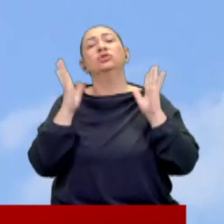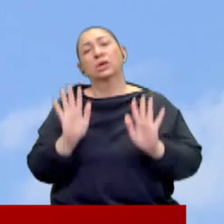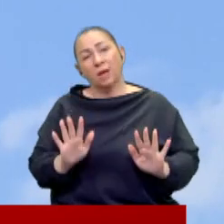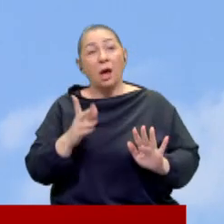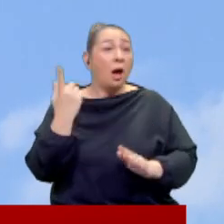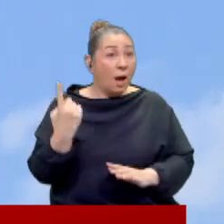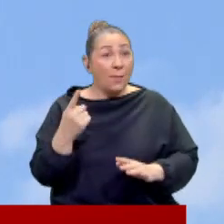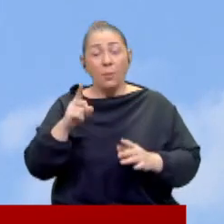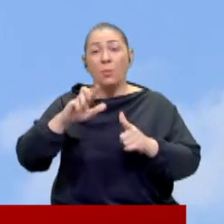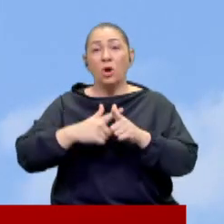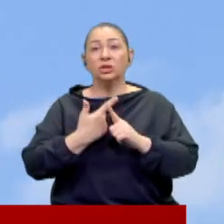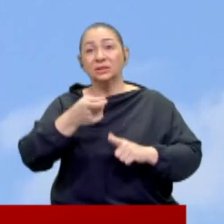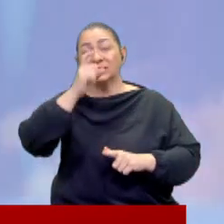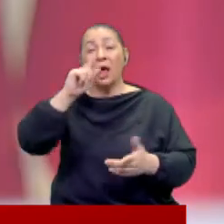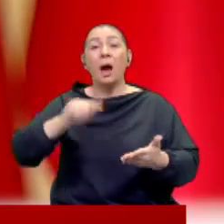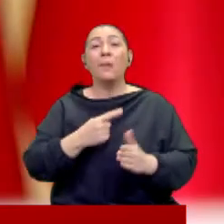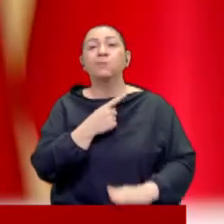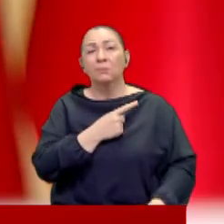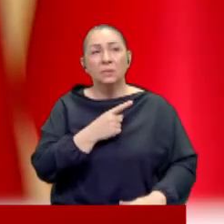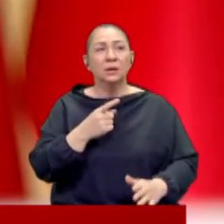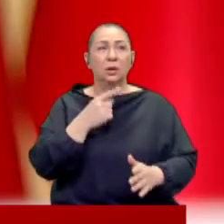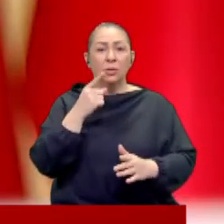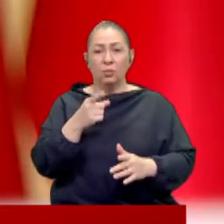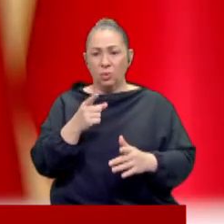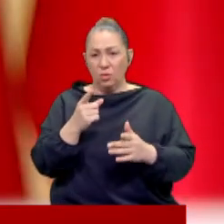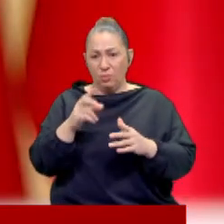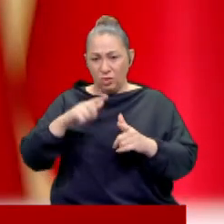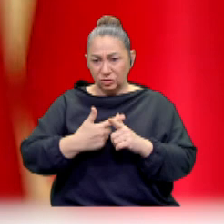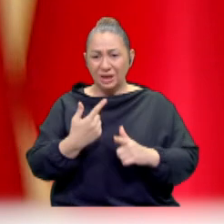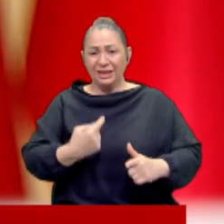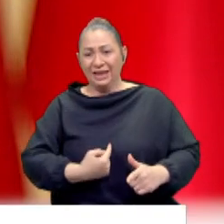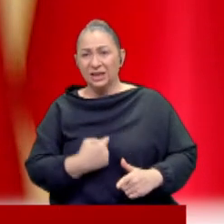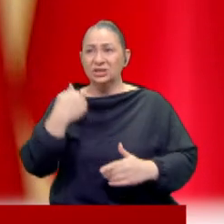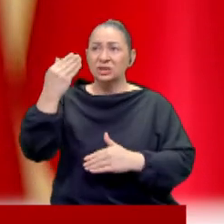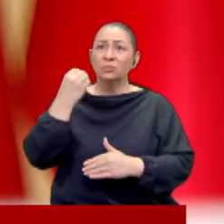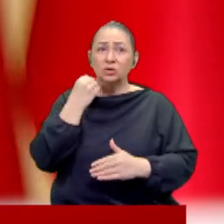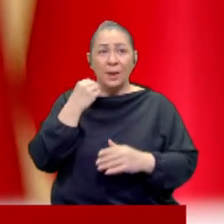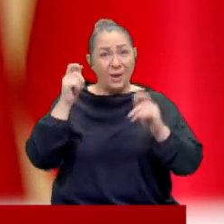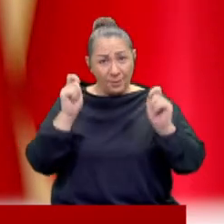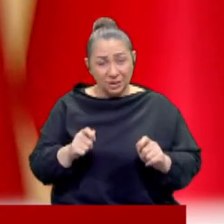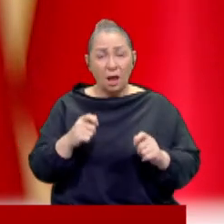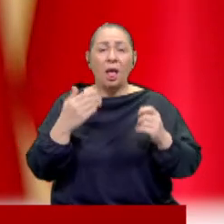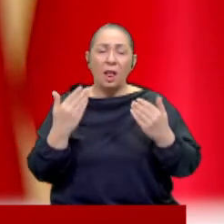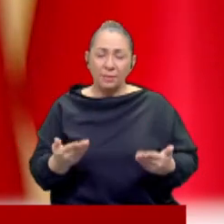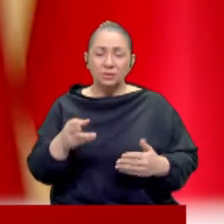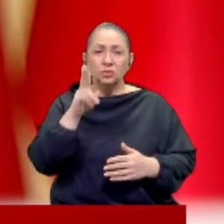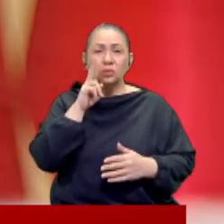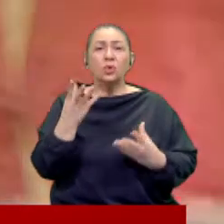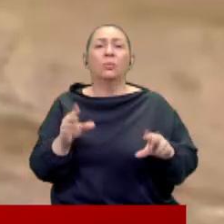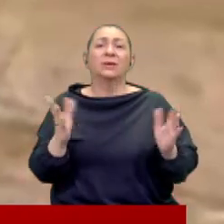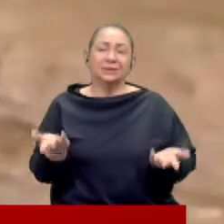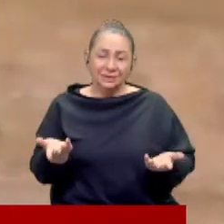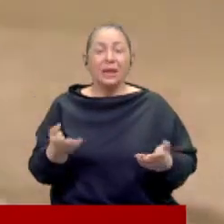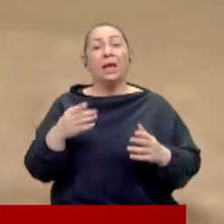olmaz ama bu projeleri Saray imzalamadı Avan proje ile niyetle dış borçlanmaya çıkarsanız Elbette sonuç